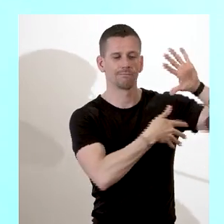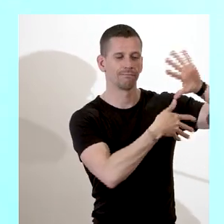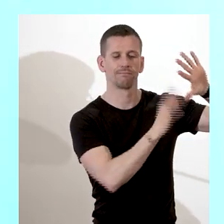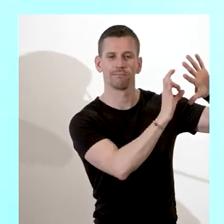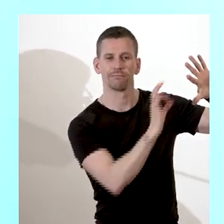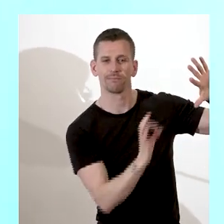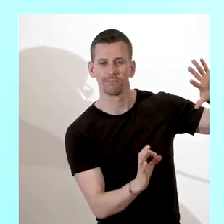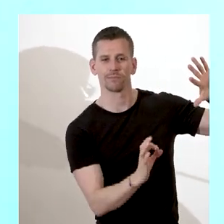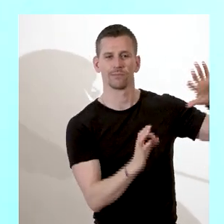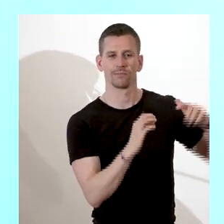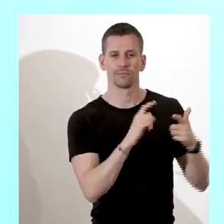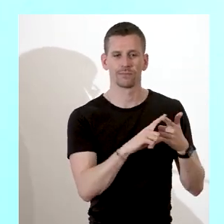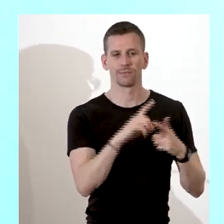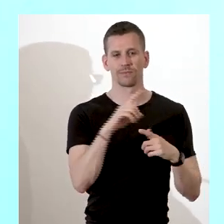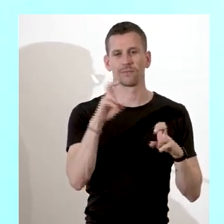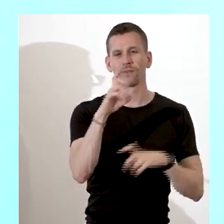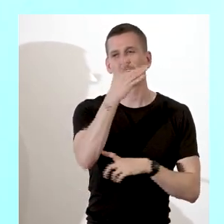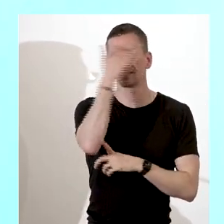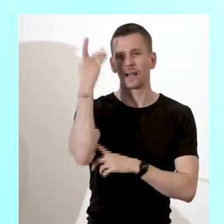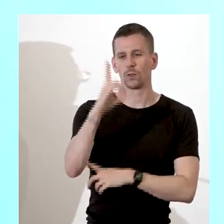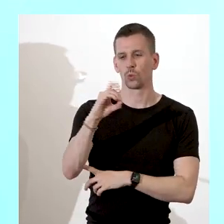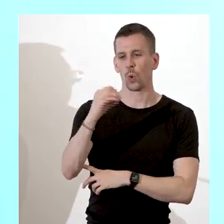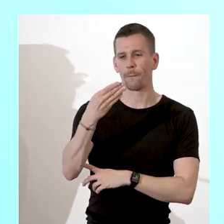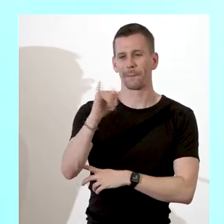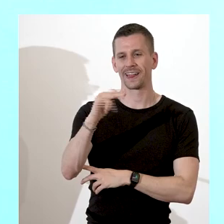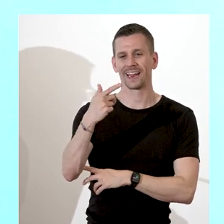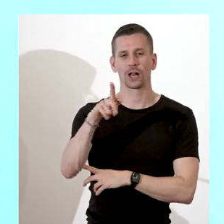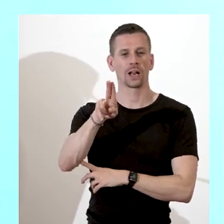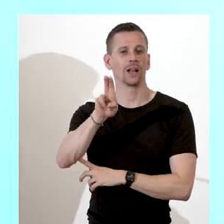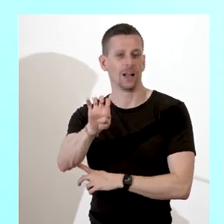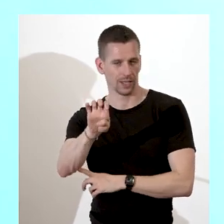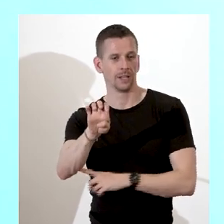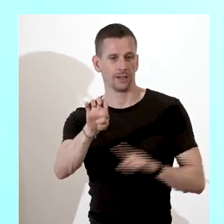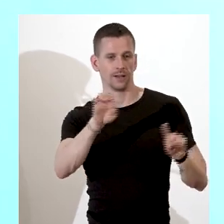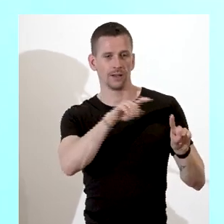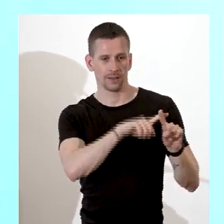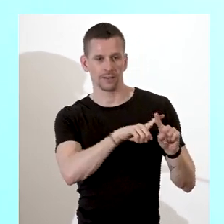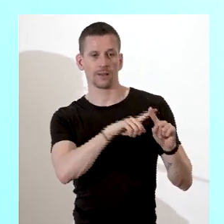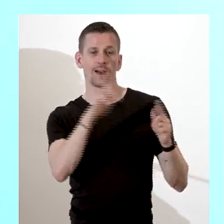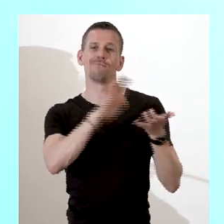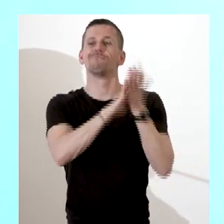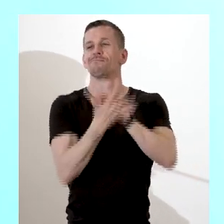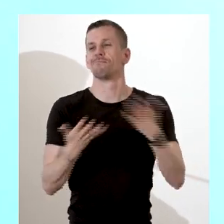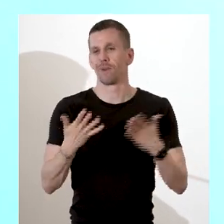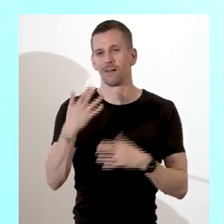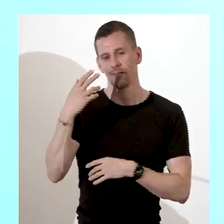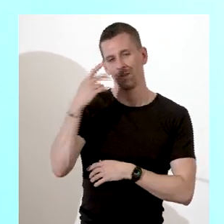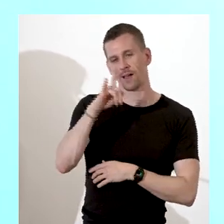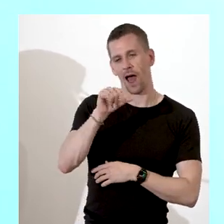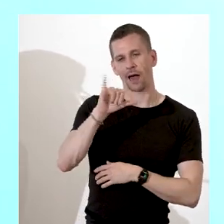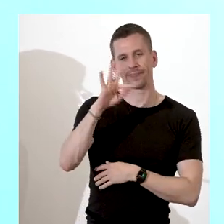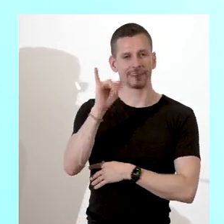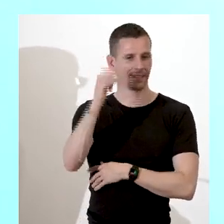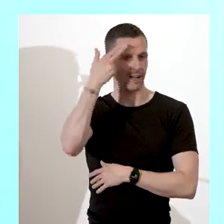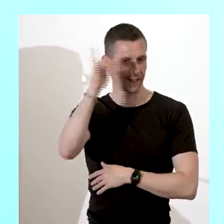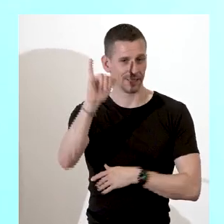d'Haïti, la Martinique et la Guadeloupe, et d'autre part, sur le commerce des esclaves africains,